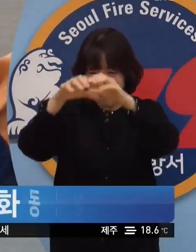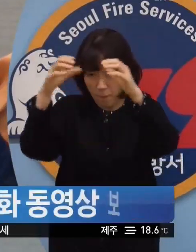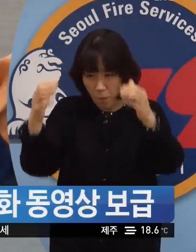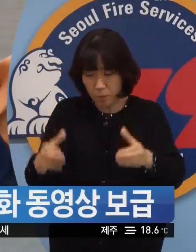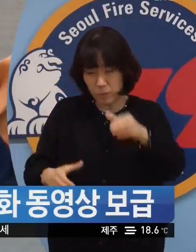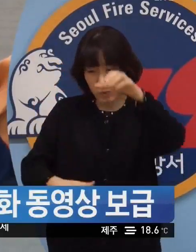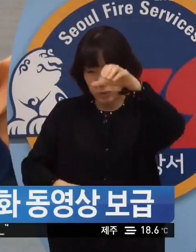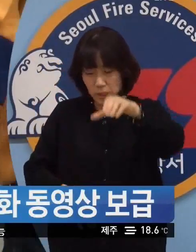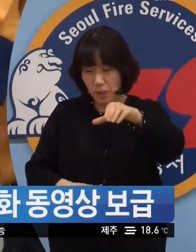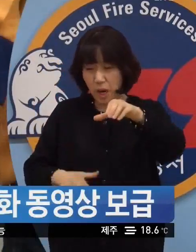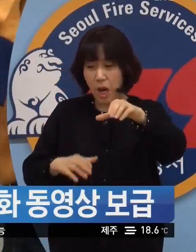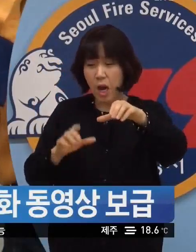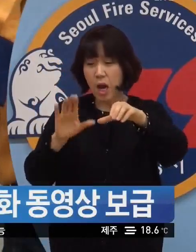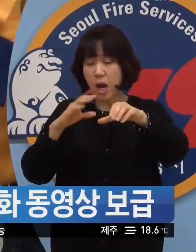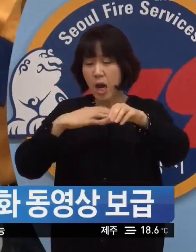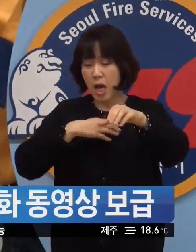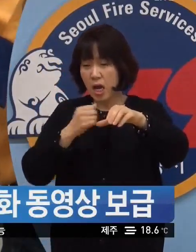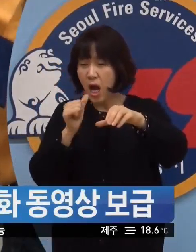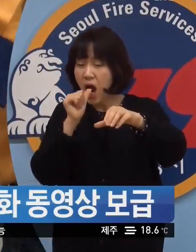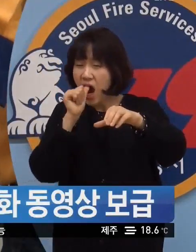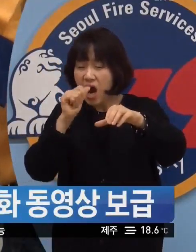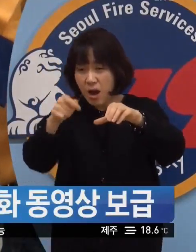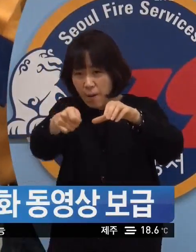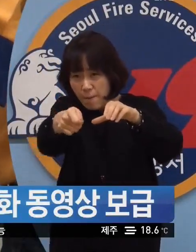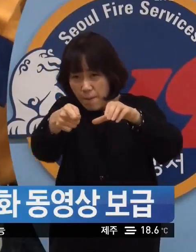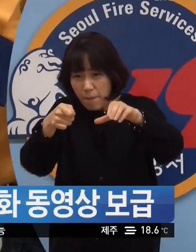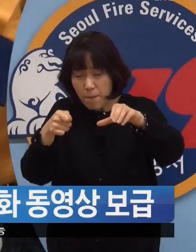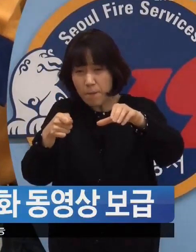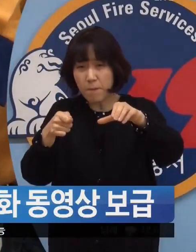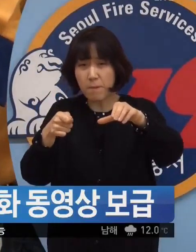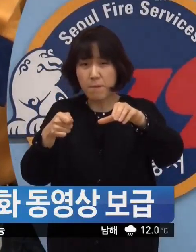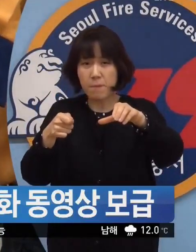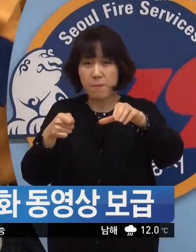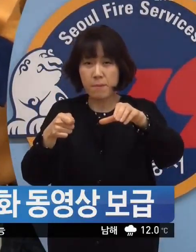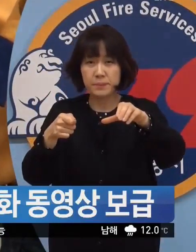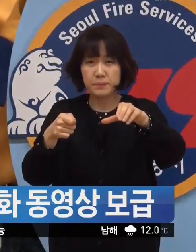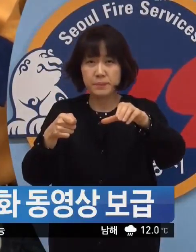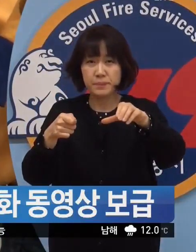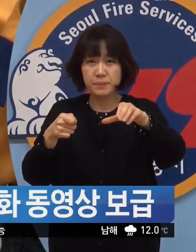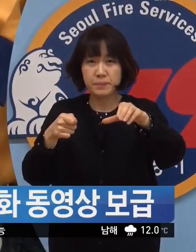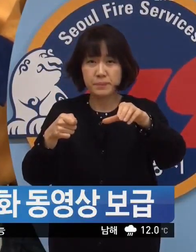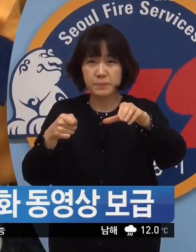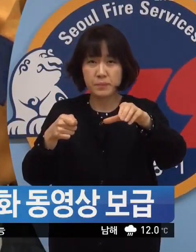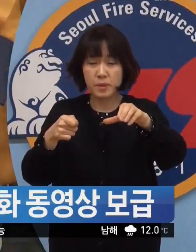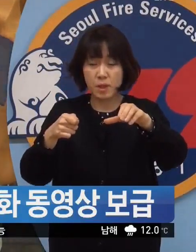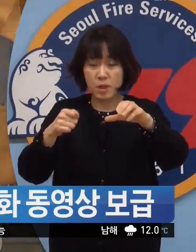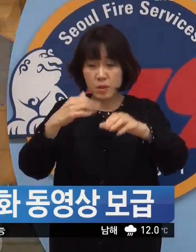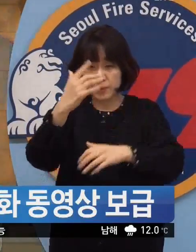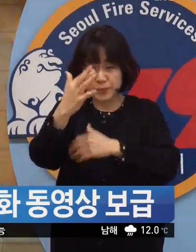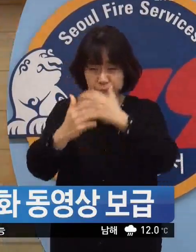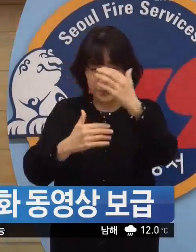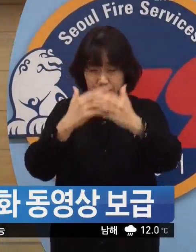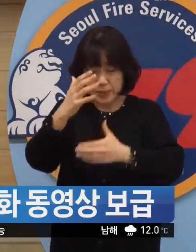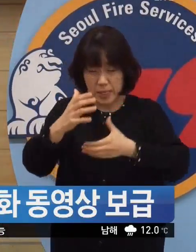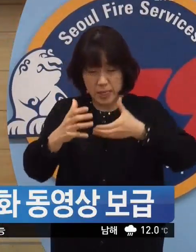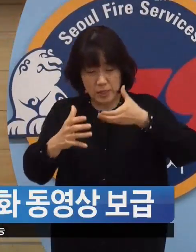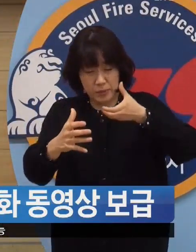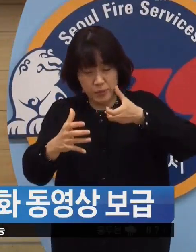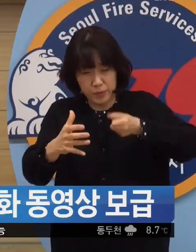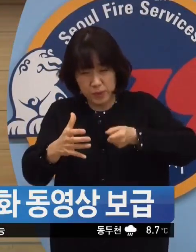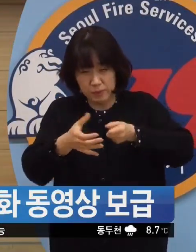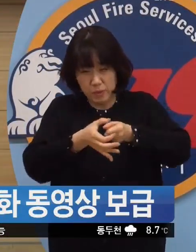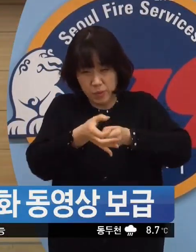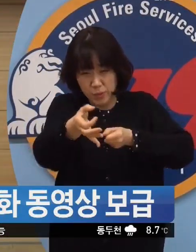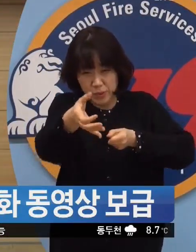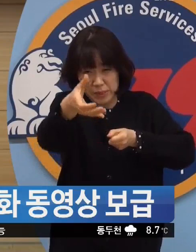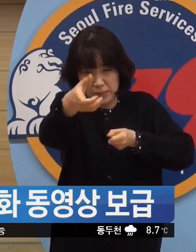서울소방재난본부는 화재나 긴급 상황에 대비해 청각장애인을 위한 교육용 동영상을 만들어 보급합니다. 소방재난본부는